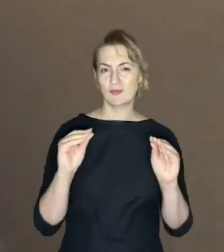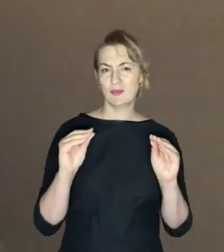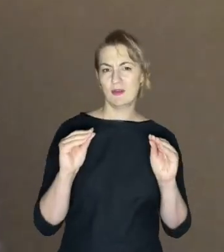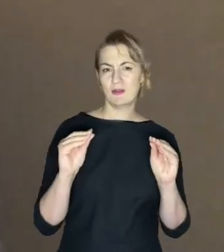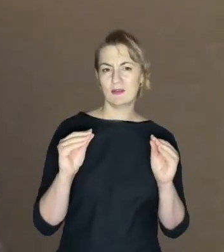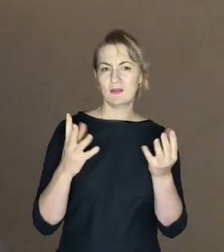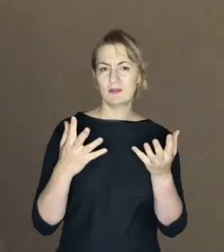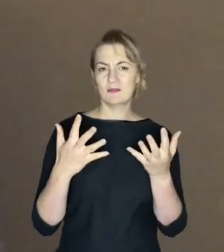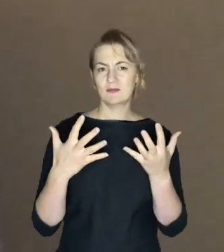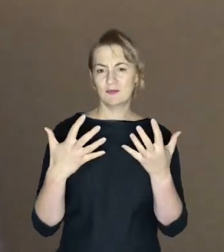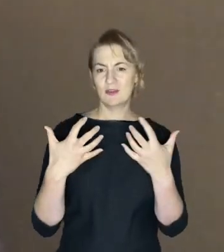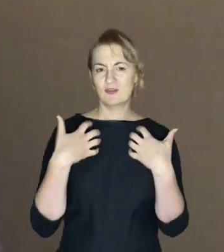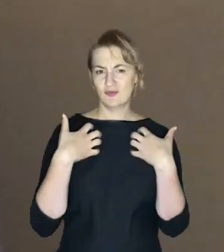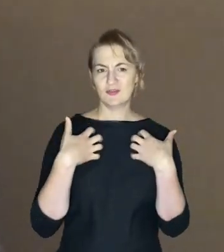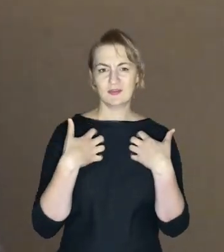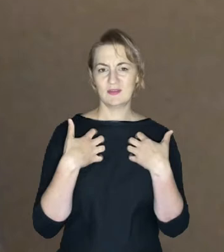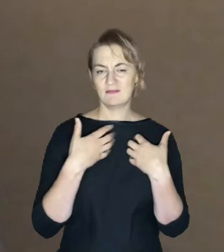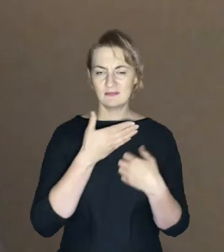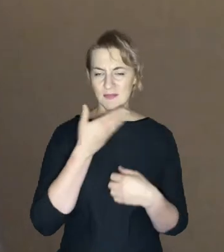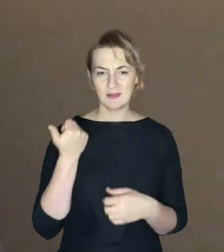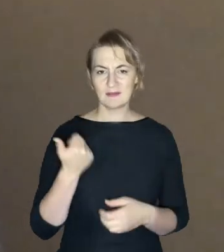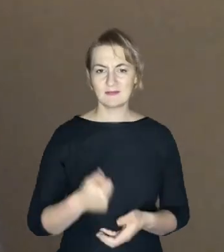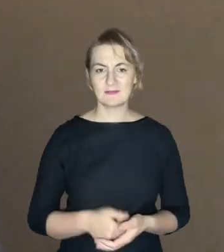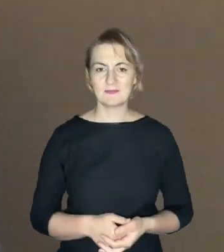dla tkanki życia, w której